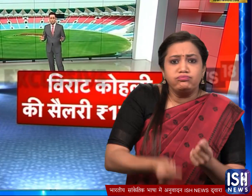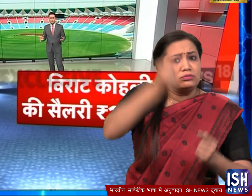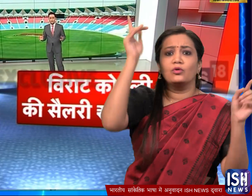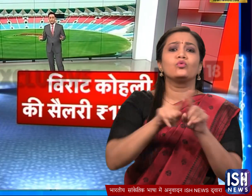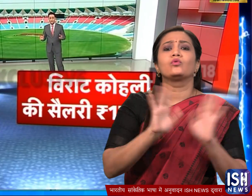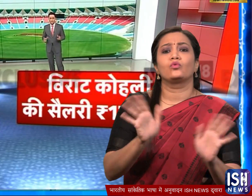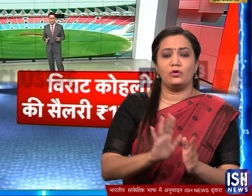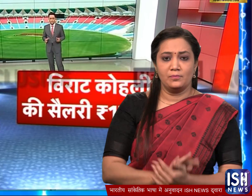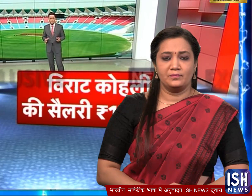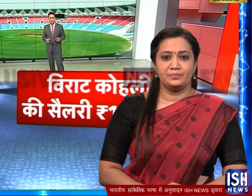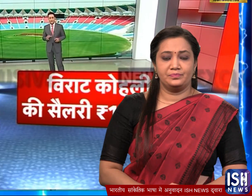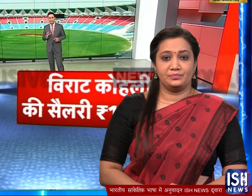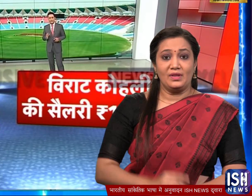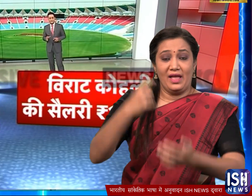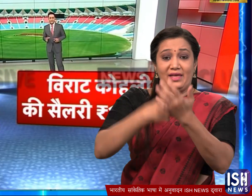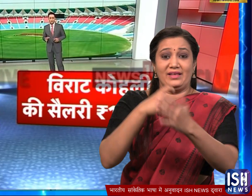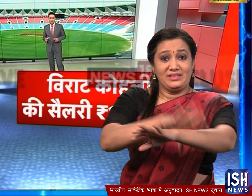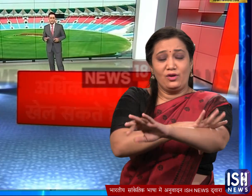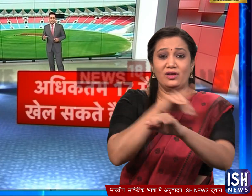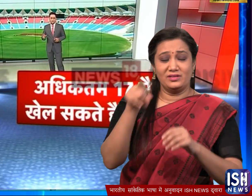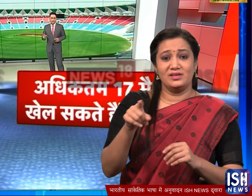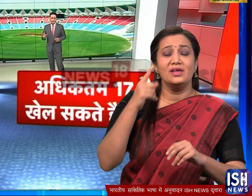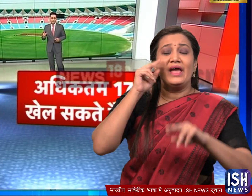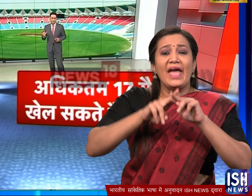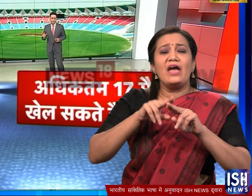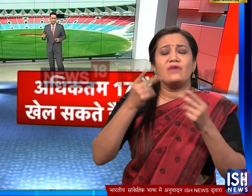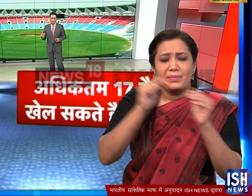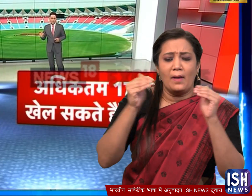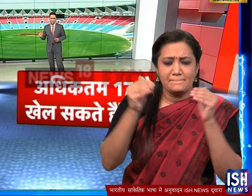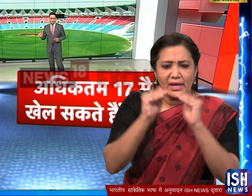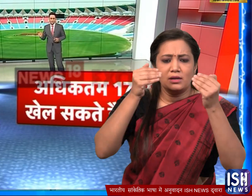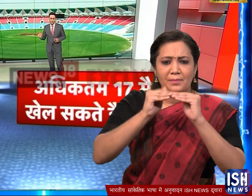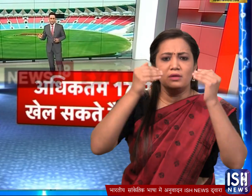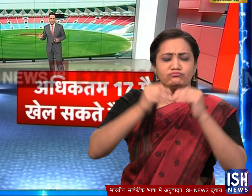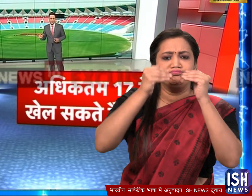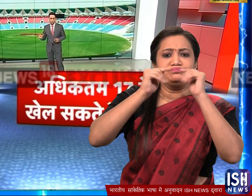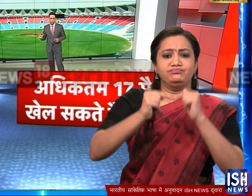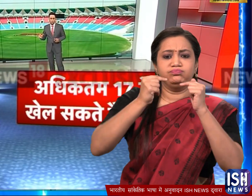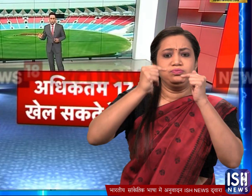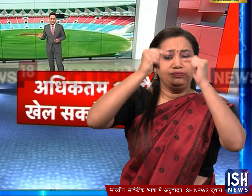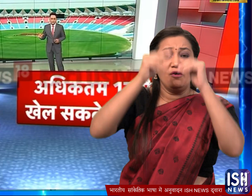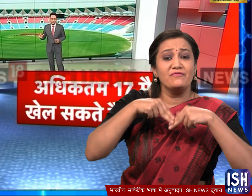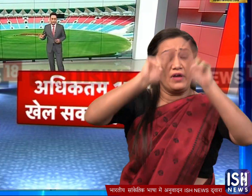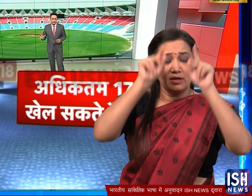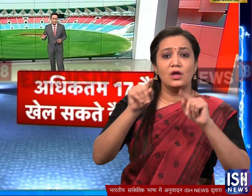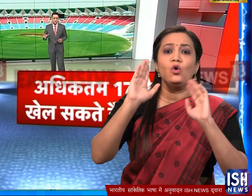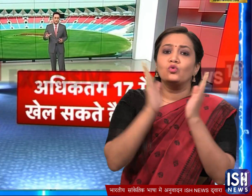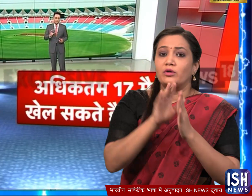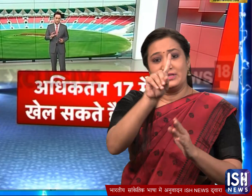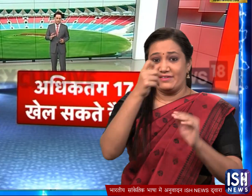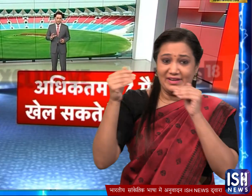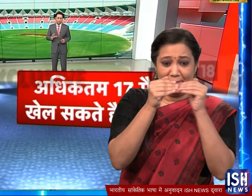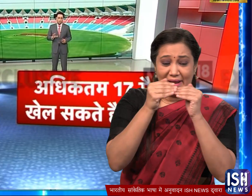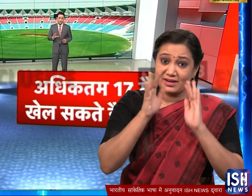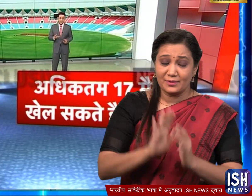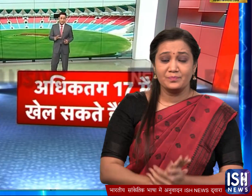भी इतनी ऊंची बोली कभी नहीं लगी। राजस्थान रॉयल्स इस बार अगर फाइनल तक का सफर तय करती है तो वो पूरे सीजन में अधिकतम 17